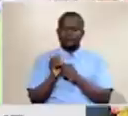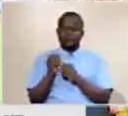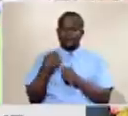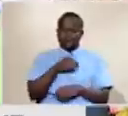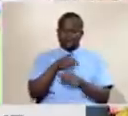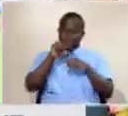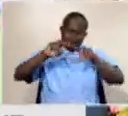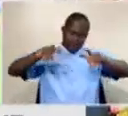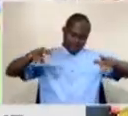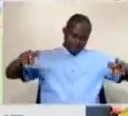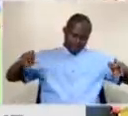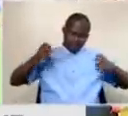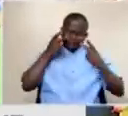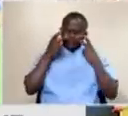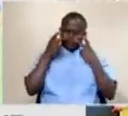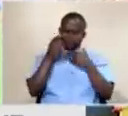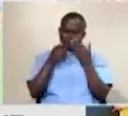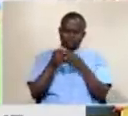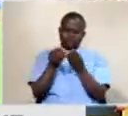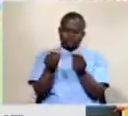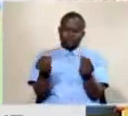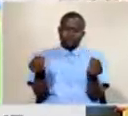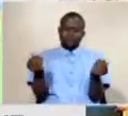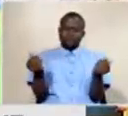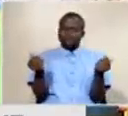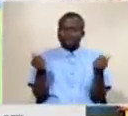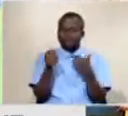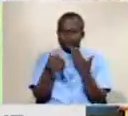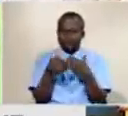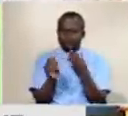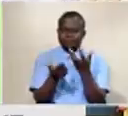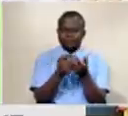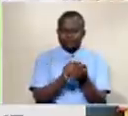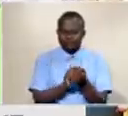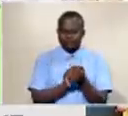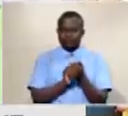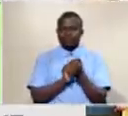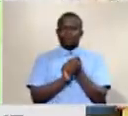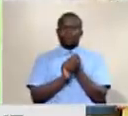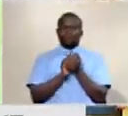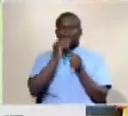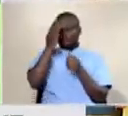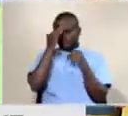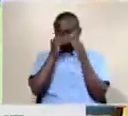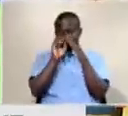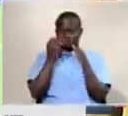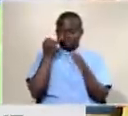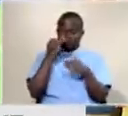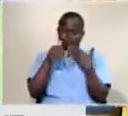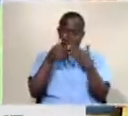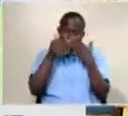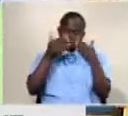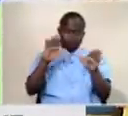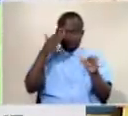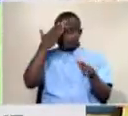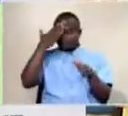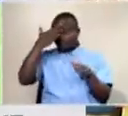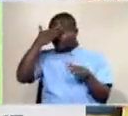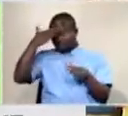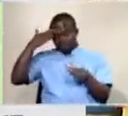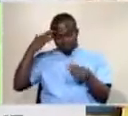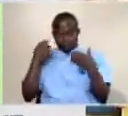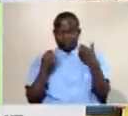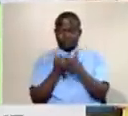turagenda tugenzura ngo turebe ibintu by'abacuruzi byabyangiritse tubibarura yego kugira ngo nihamara kumenyekana impamvu